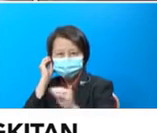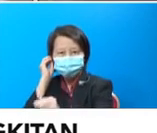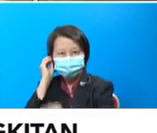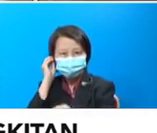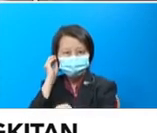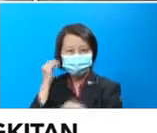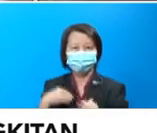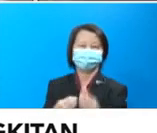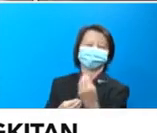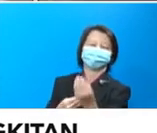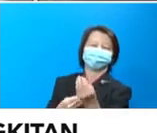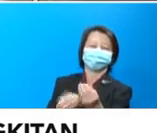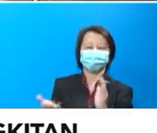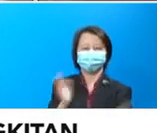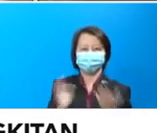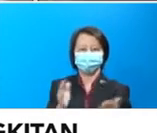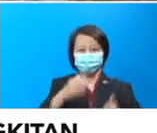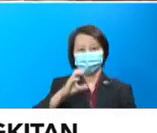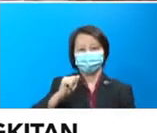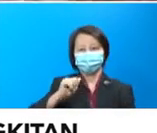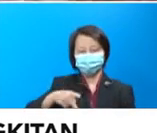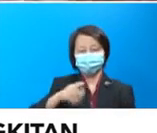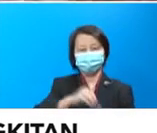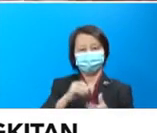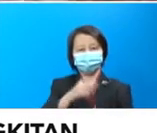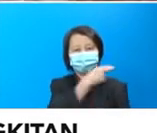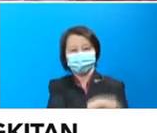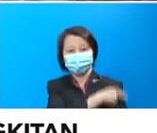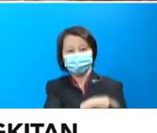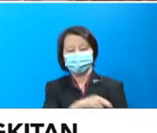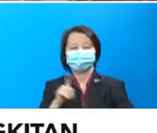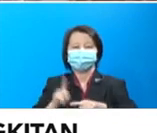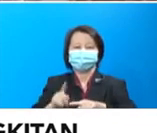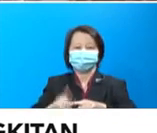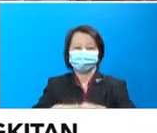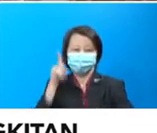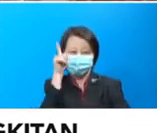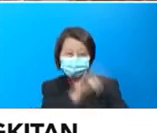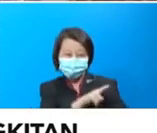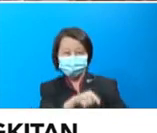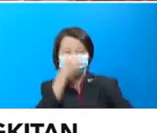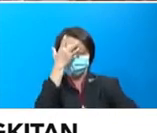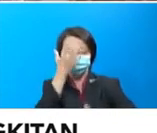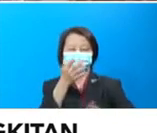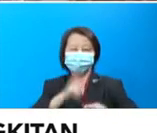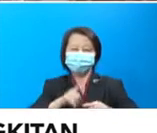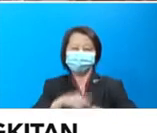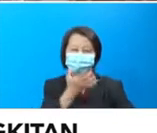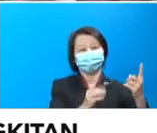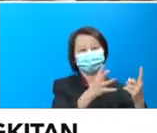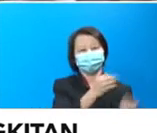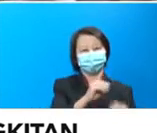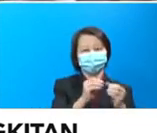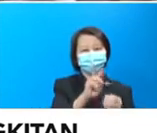adalah kecil perbandingan jumlah keseluruhan kiss Beliau berkata demikian ketika membentangkan penerangan mengenai tindakan